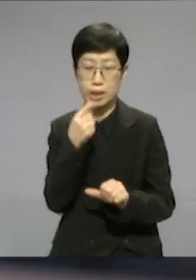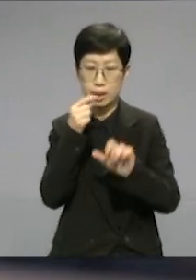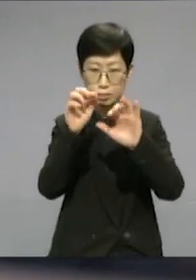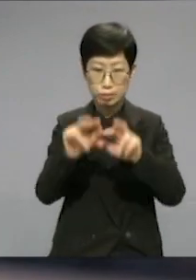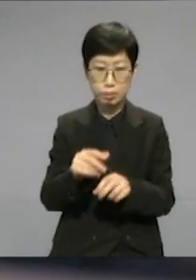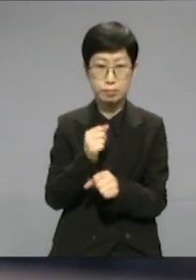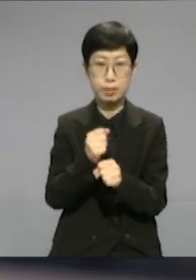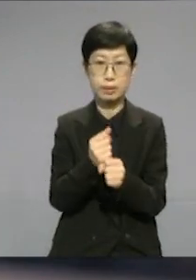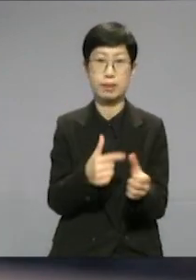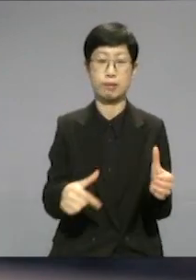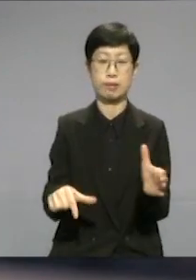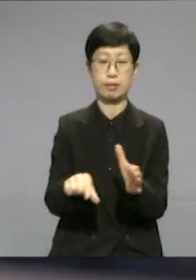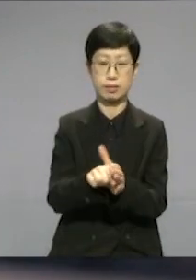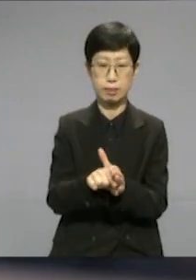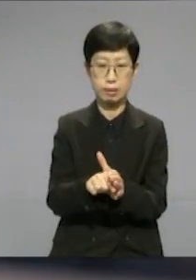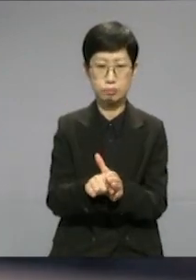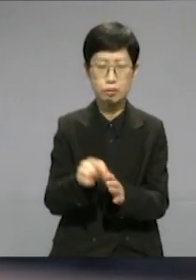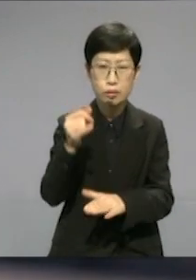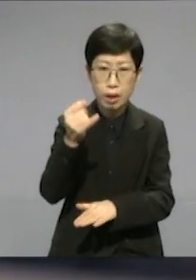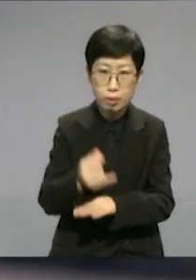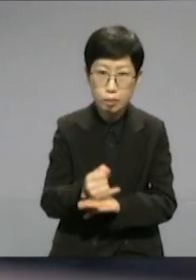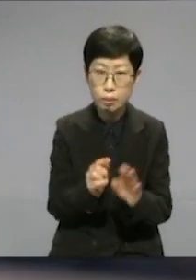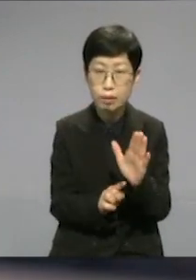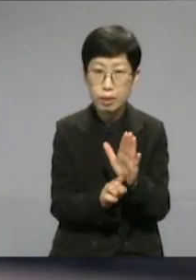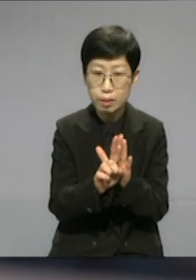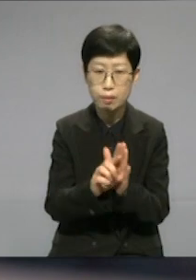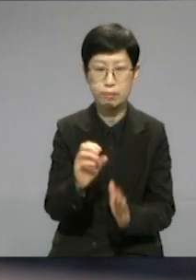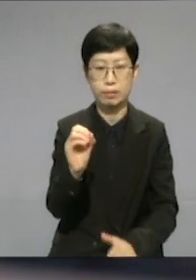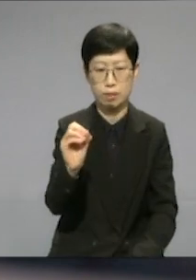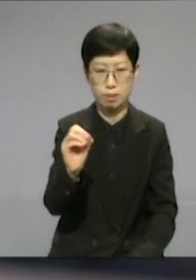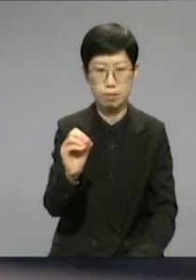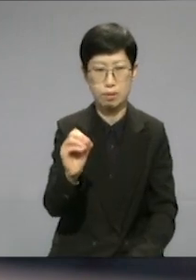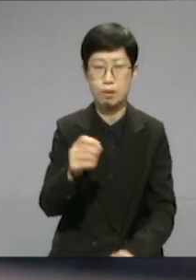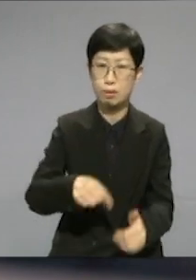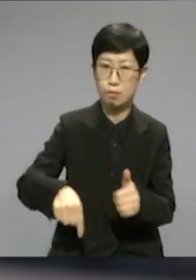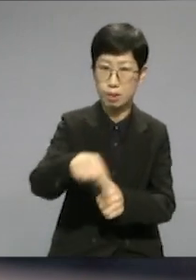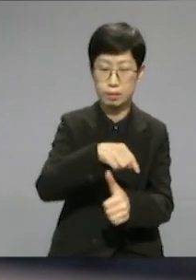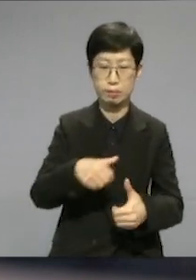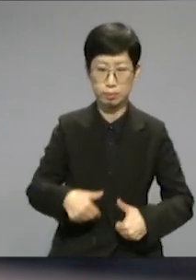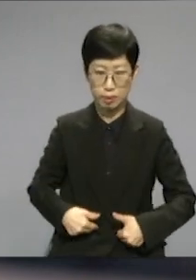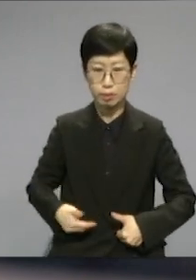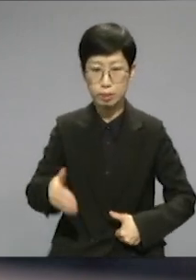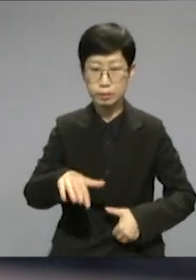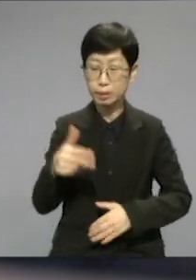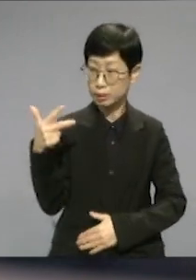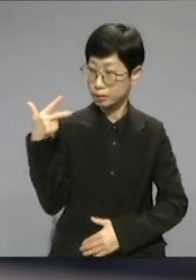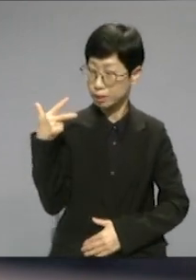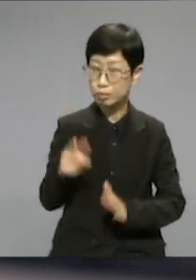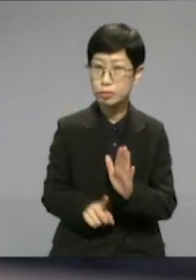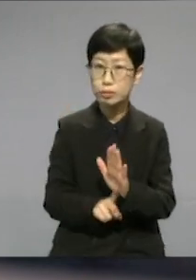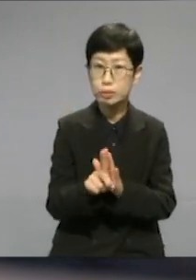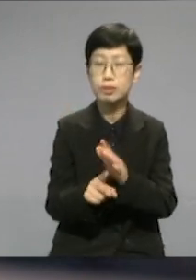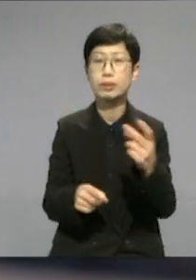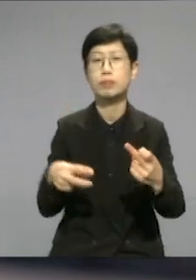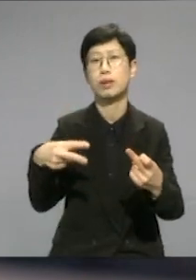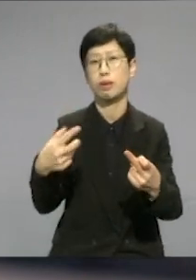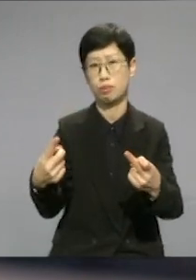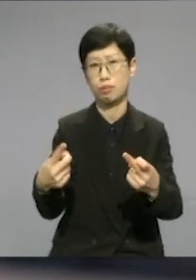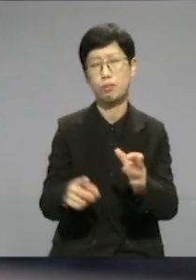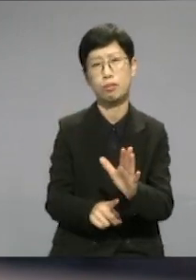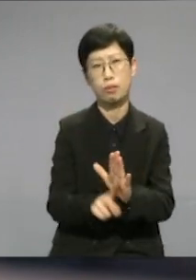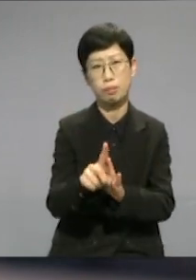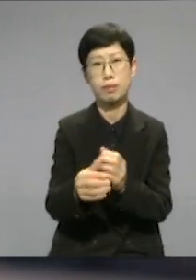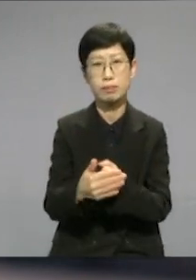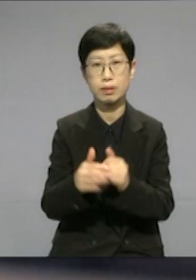in neve necessita quantomeno una temperatura prossima agli 0 gradi. Immaginate che la settimana scorsa